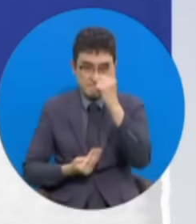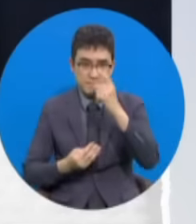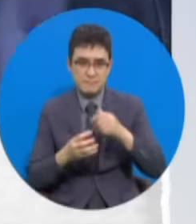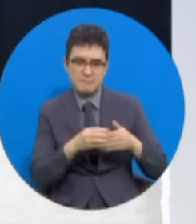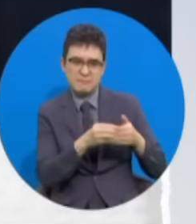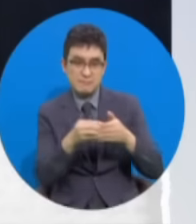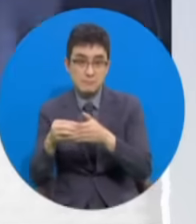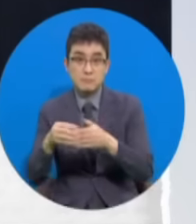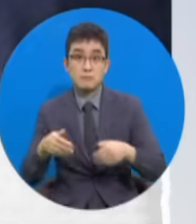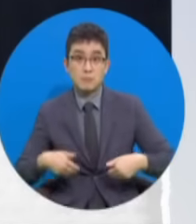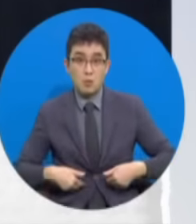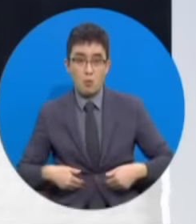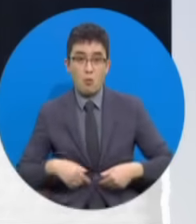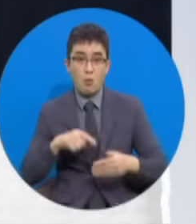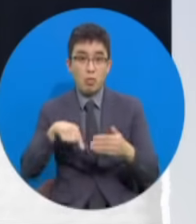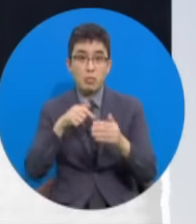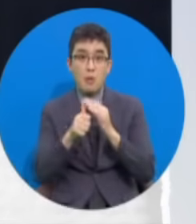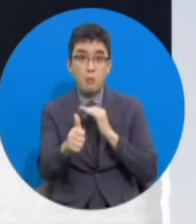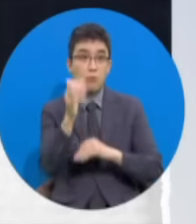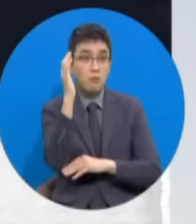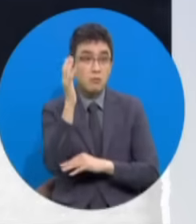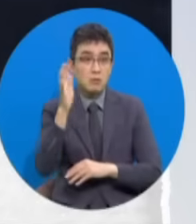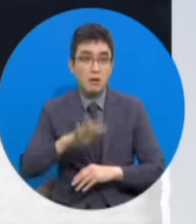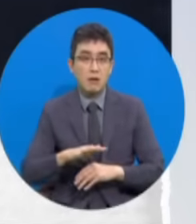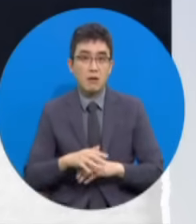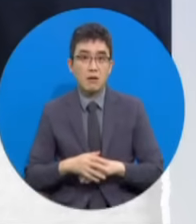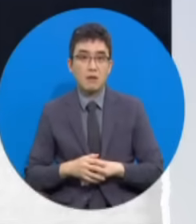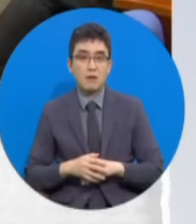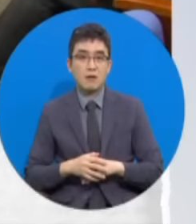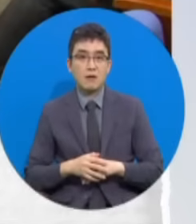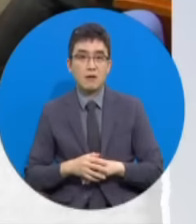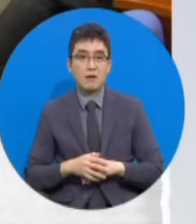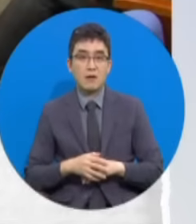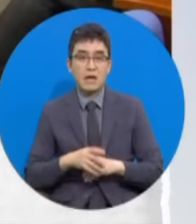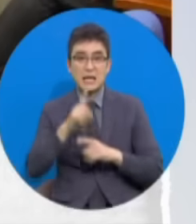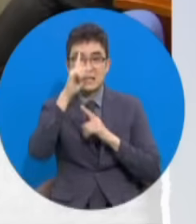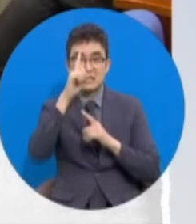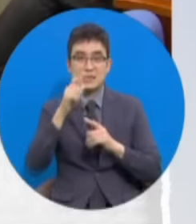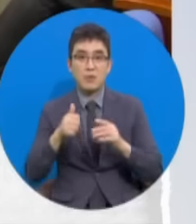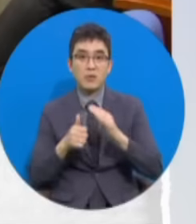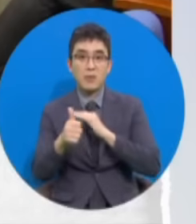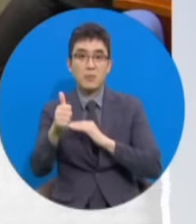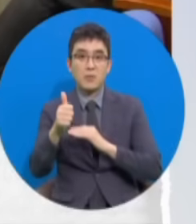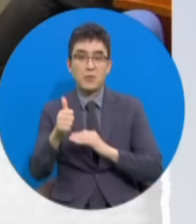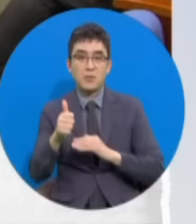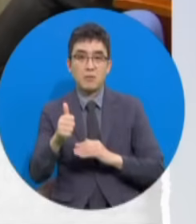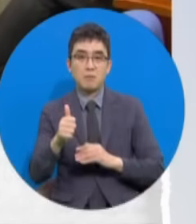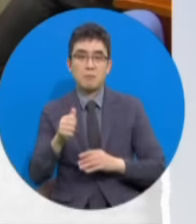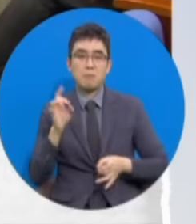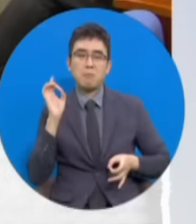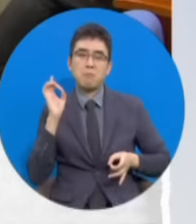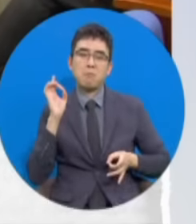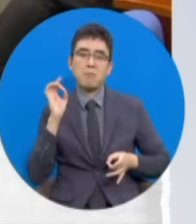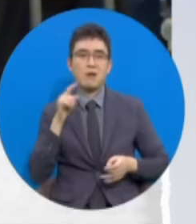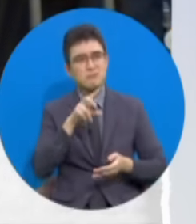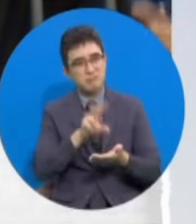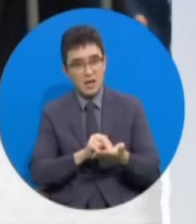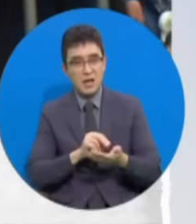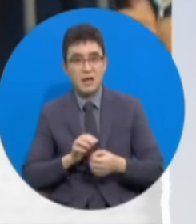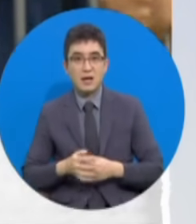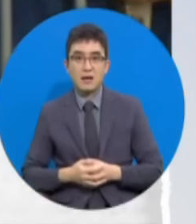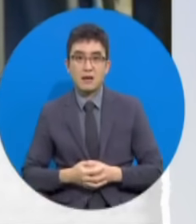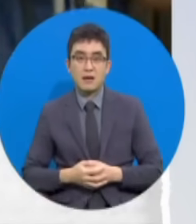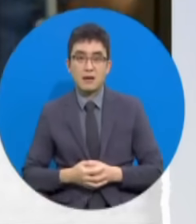원내대표가 강하게 얘기했는데 가장 중요한 한 축인 이재명 대표가 침묵하고 있었다는 게 저는 사태 본질의 핵심이라고 봅니다. 교섭단체